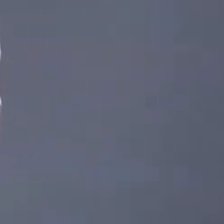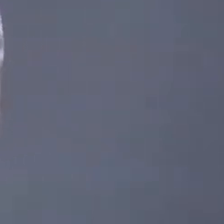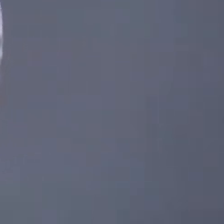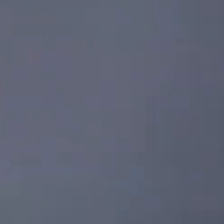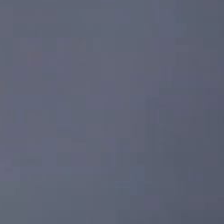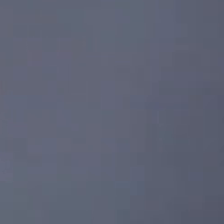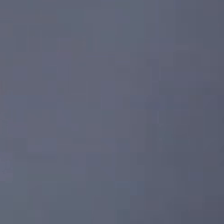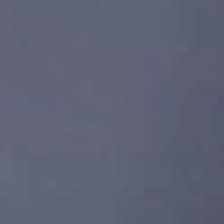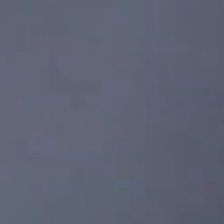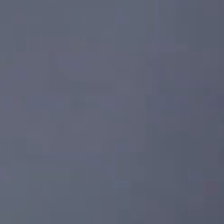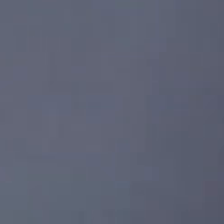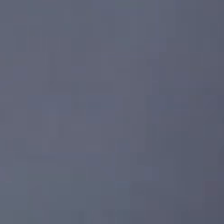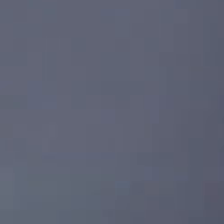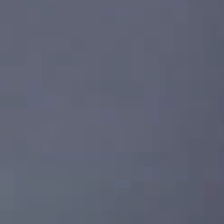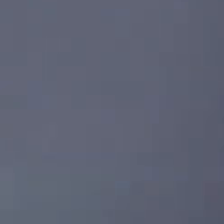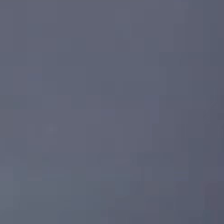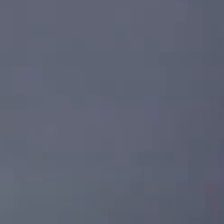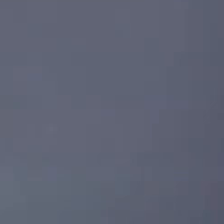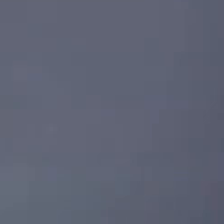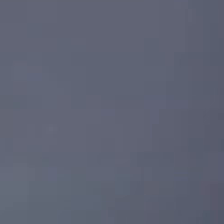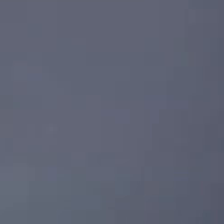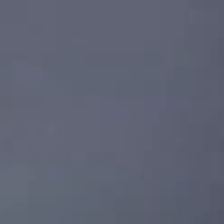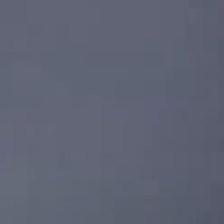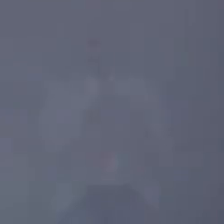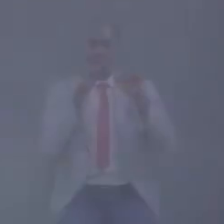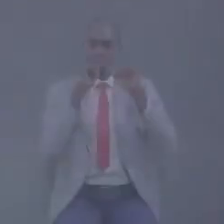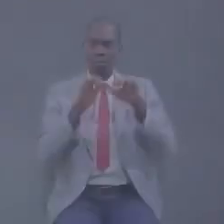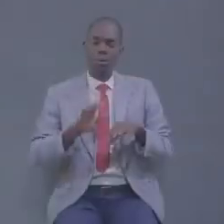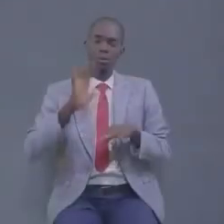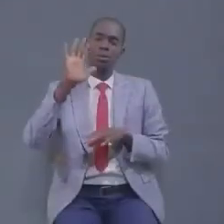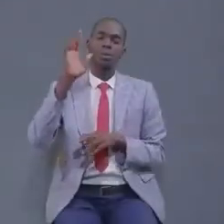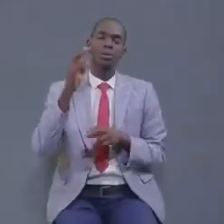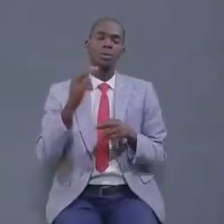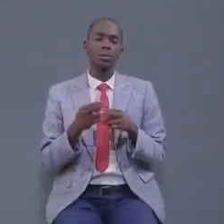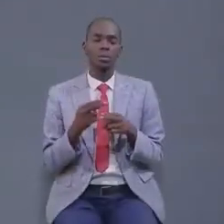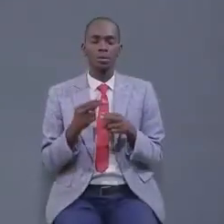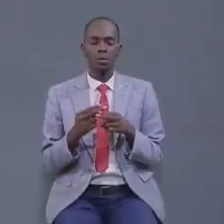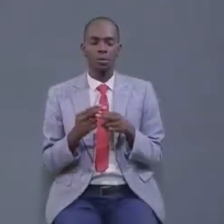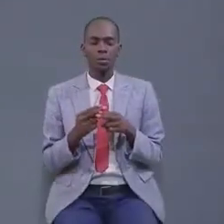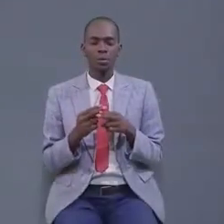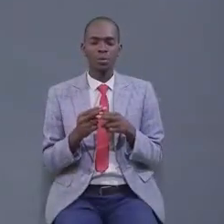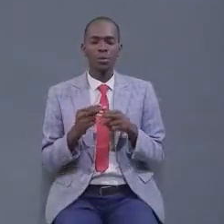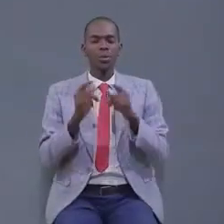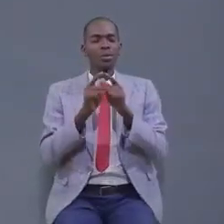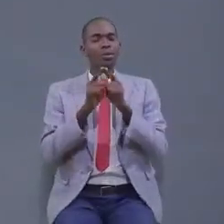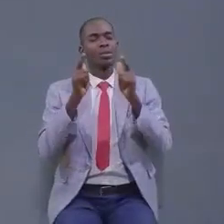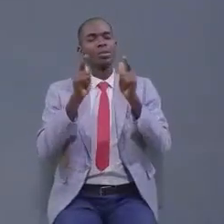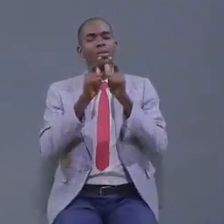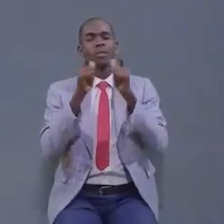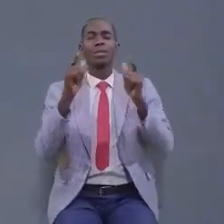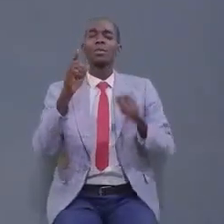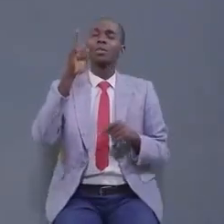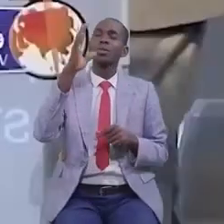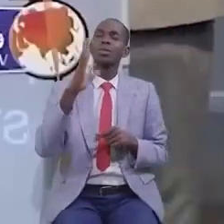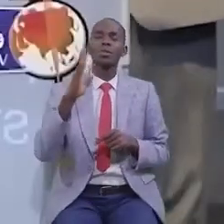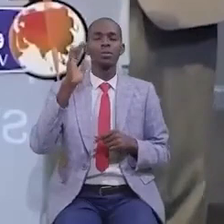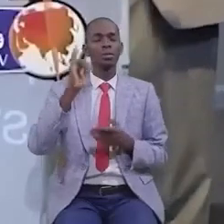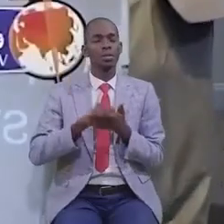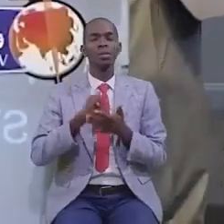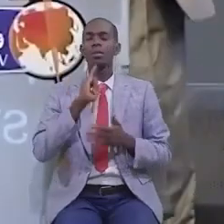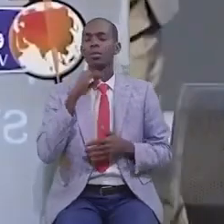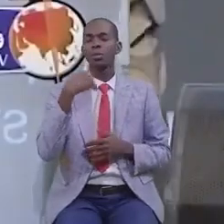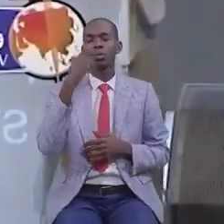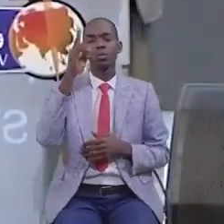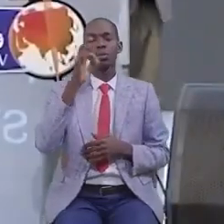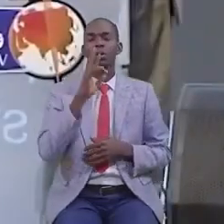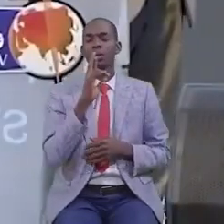Father, we thank you. We bless your name. Great, great God you are.